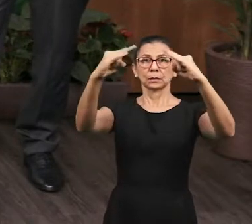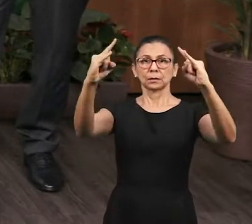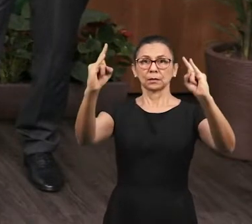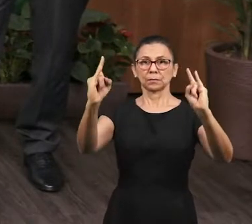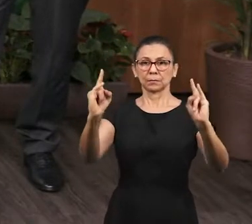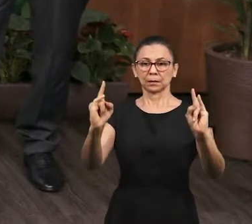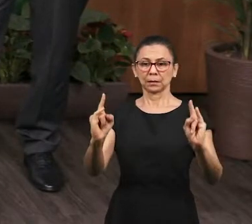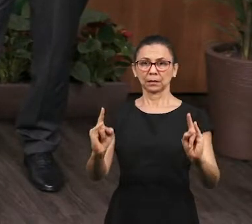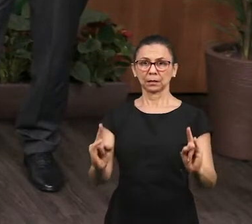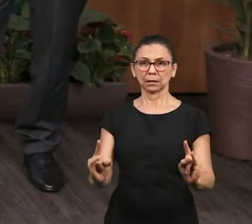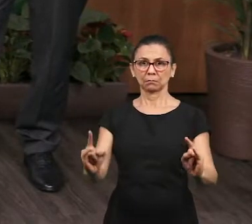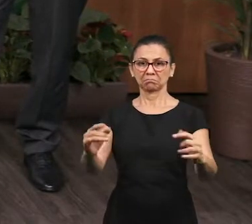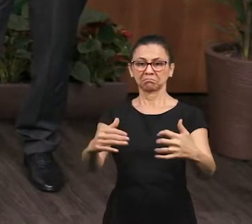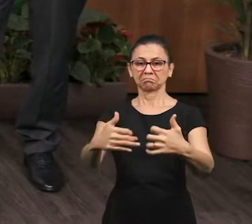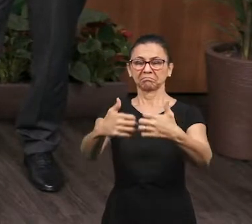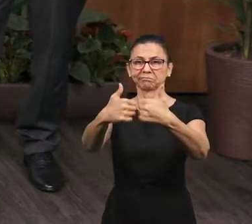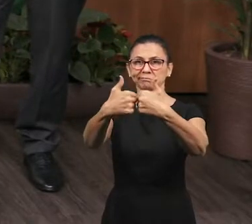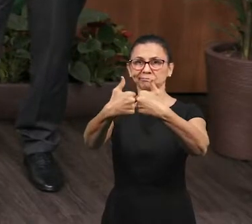всего постройства